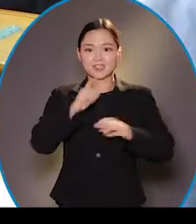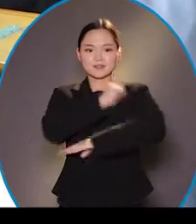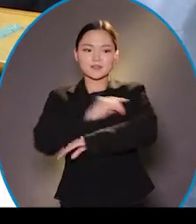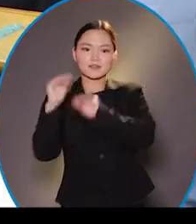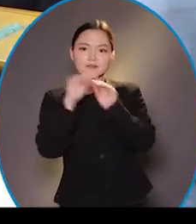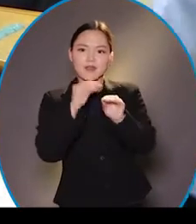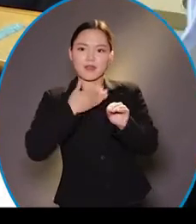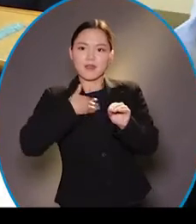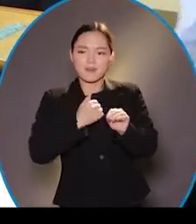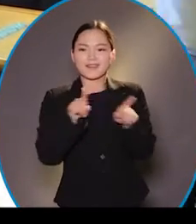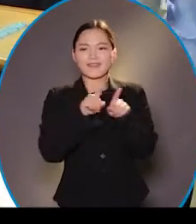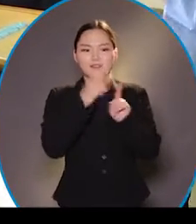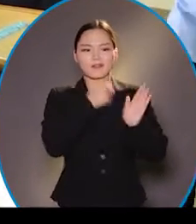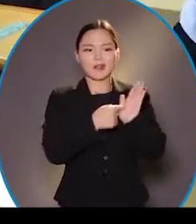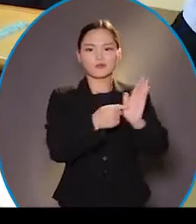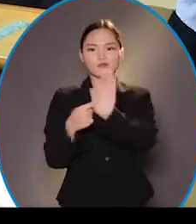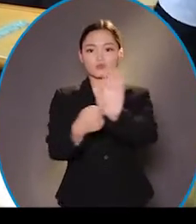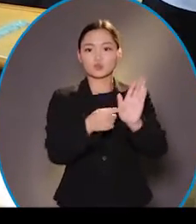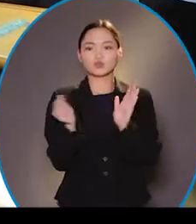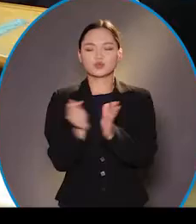үлгэрлэж харуулах нь чухал.